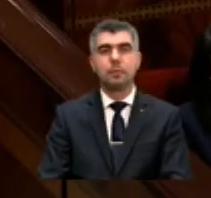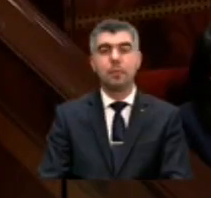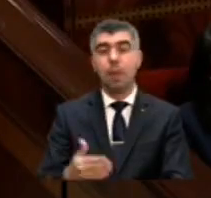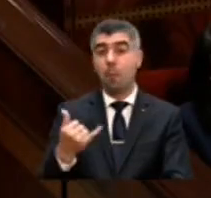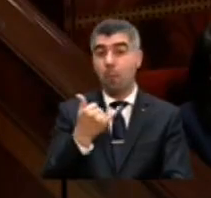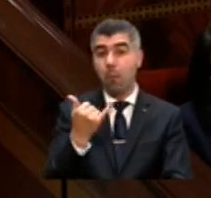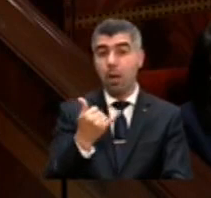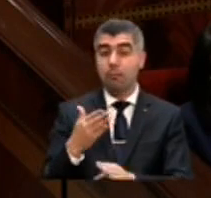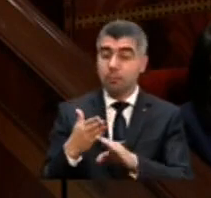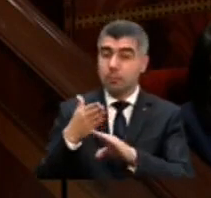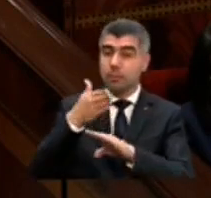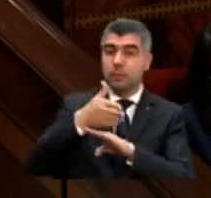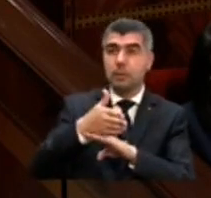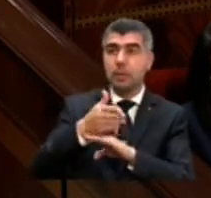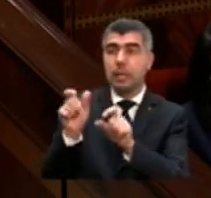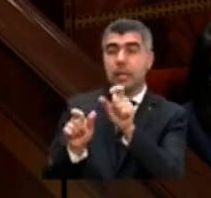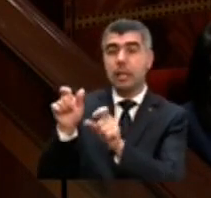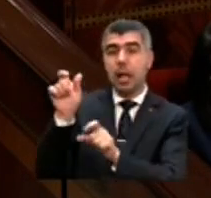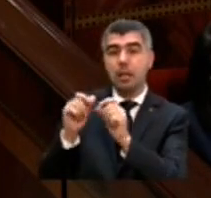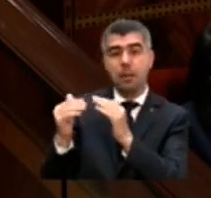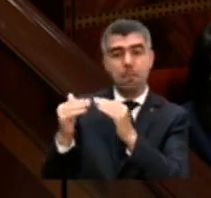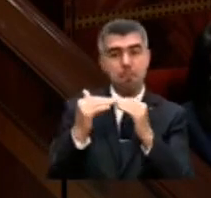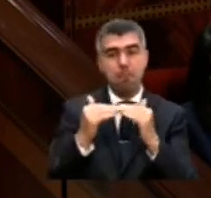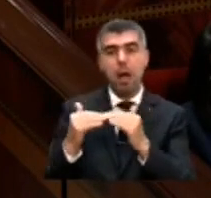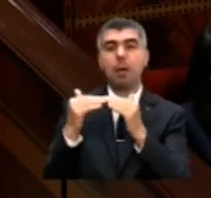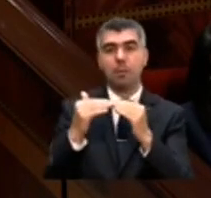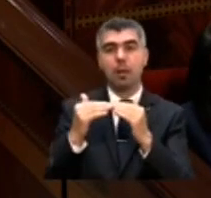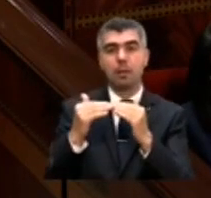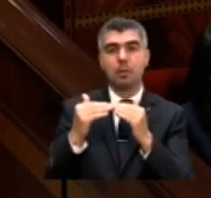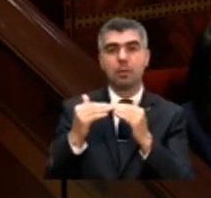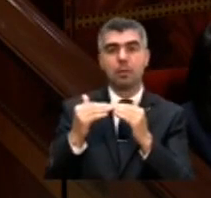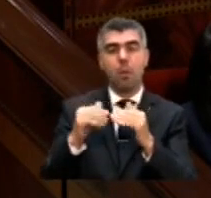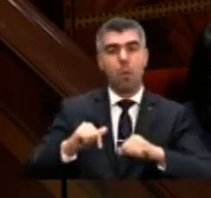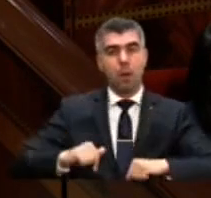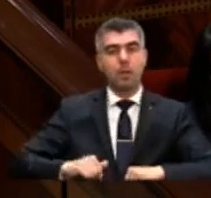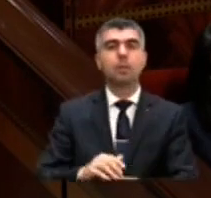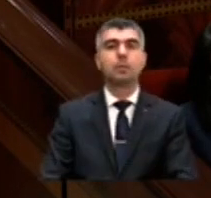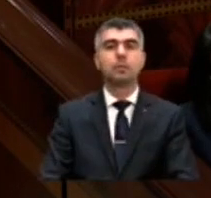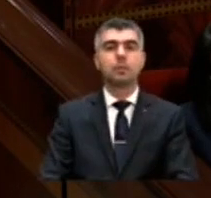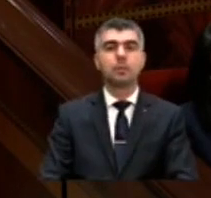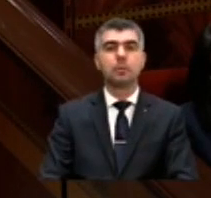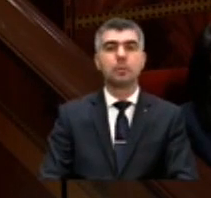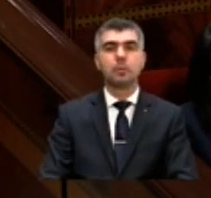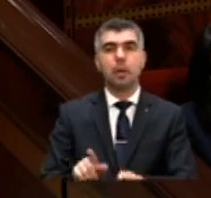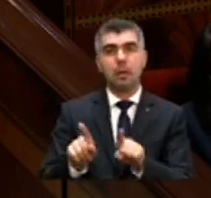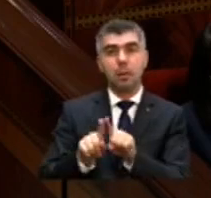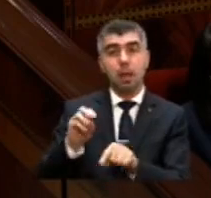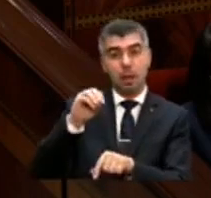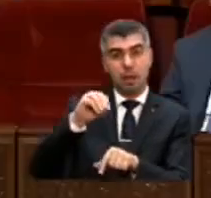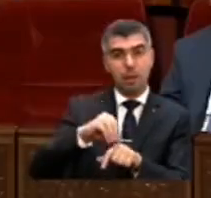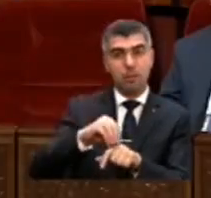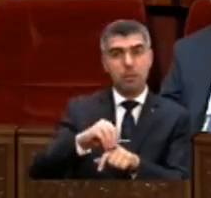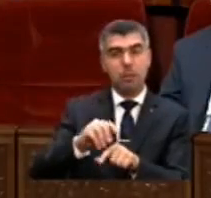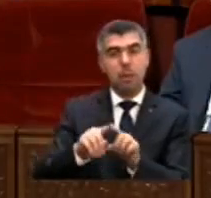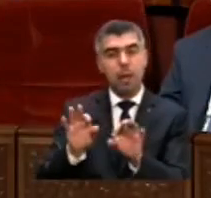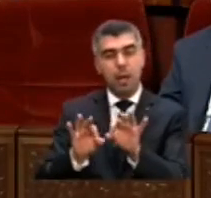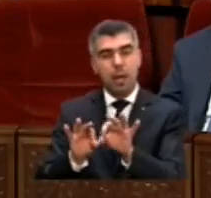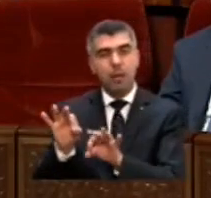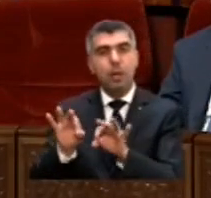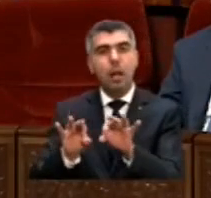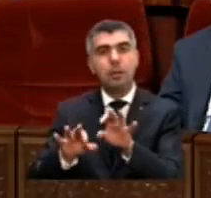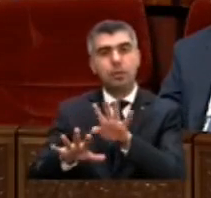المواطنين سواسية إلى الخدمات العمومية. وفي سبيل تعزيز أطر الإجراءات